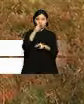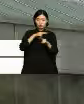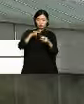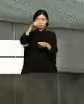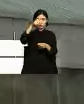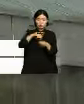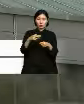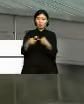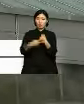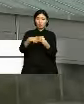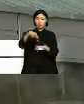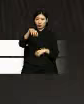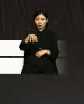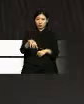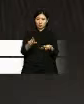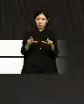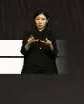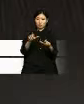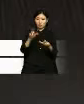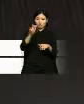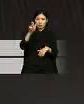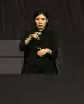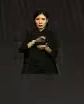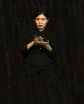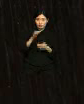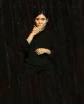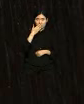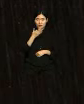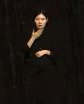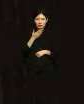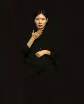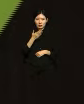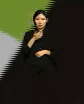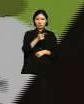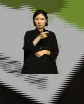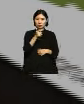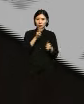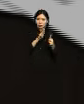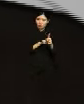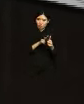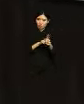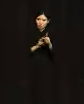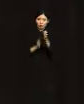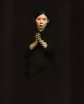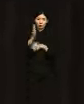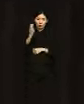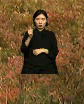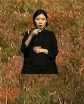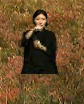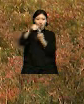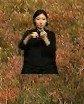그리고 병원에서도 지역화폐 사용이 가능해졌고요. 다만 이 대형마트나 본사가